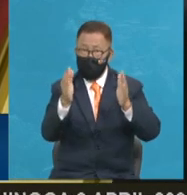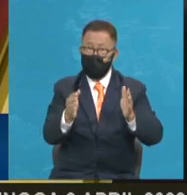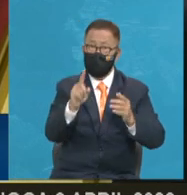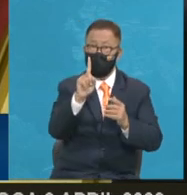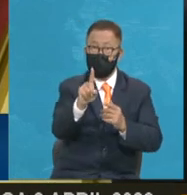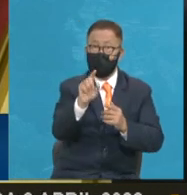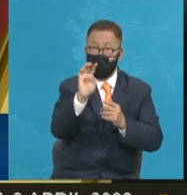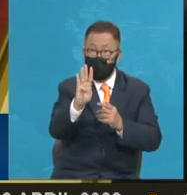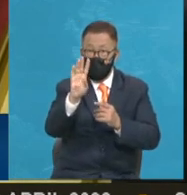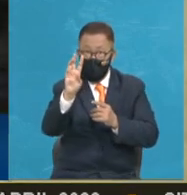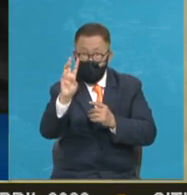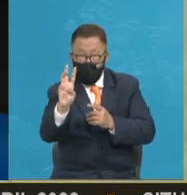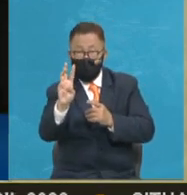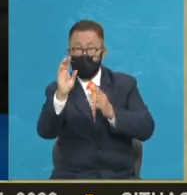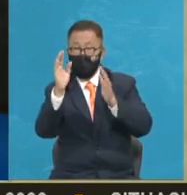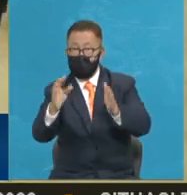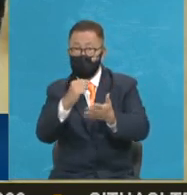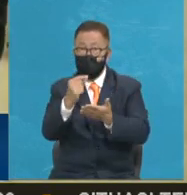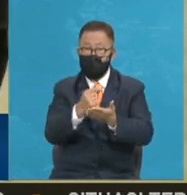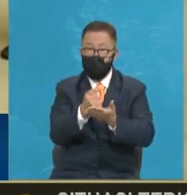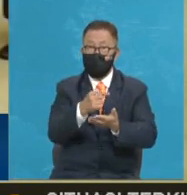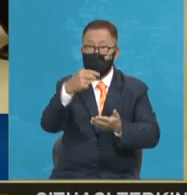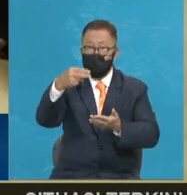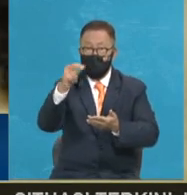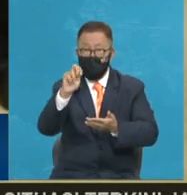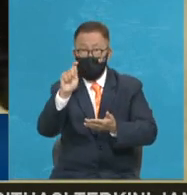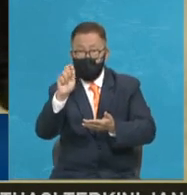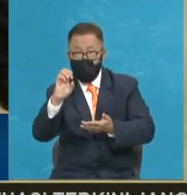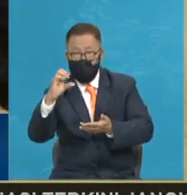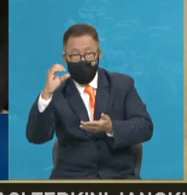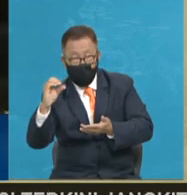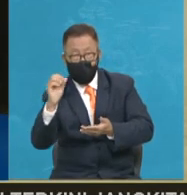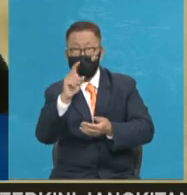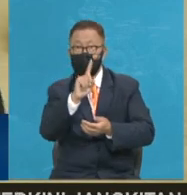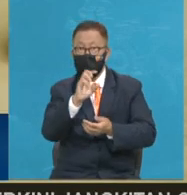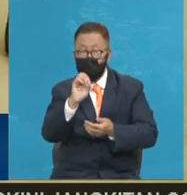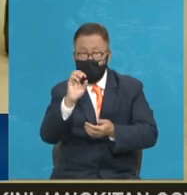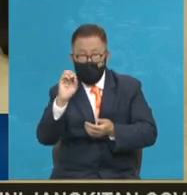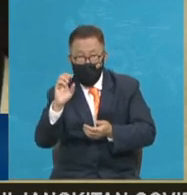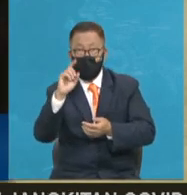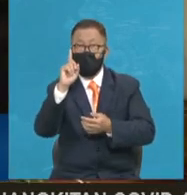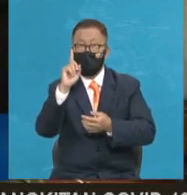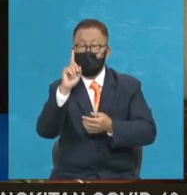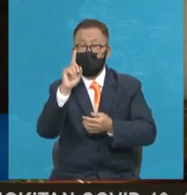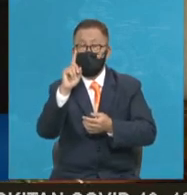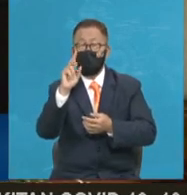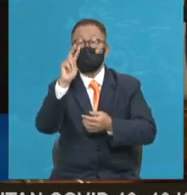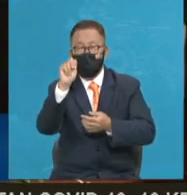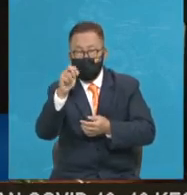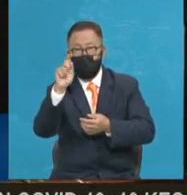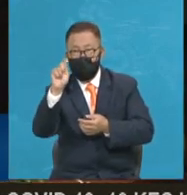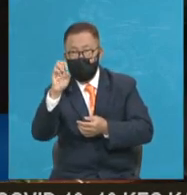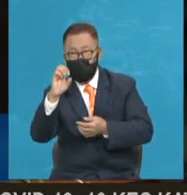dari 146 graduan drizzle Hai cantik dan seramai 101 Gordon menerima sijil